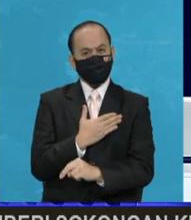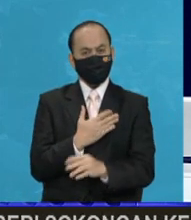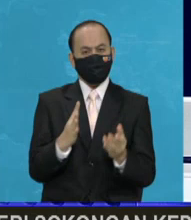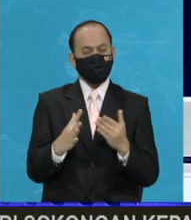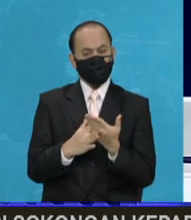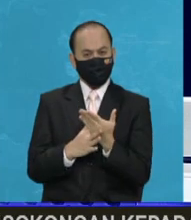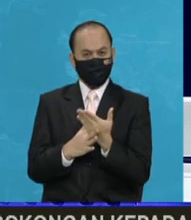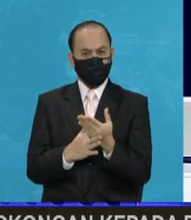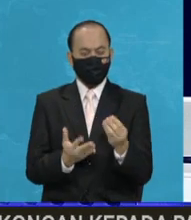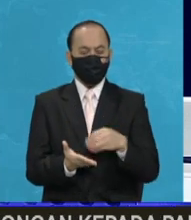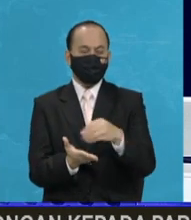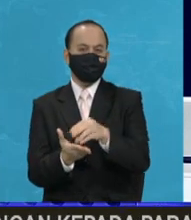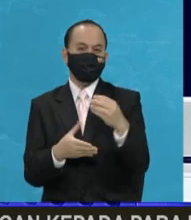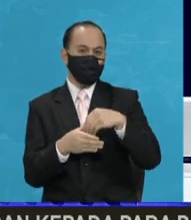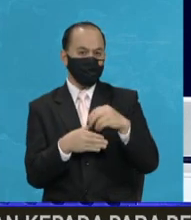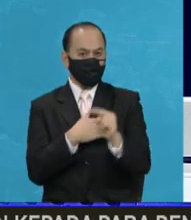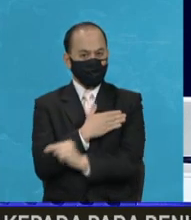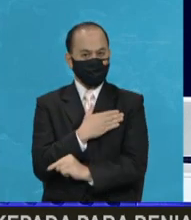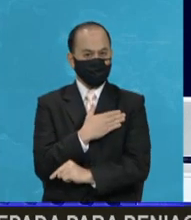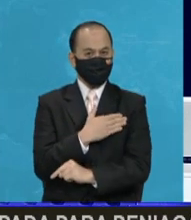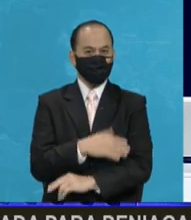berbelanja di negara sendiri